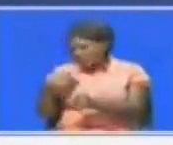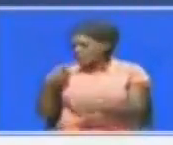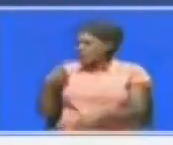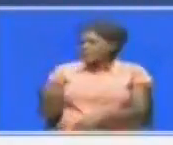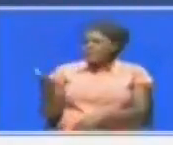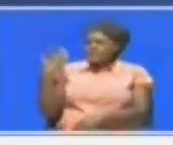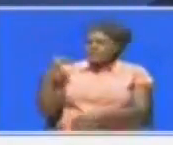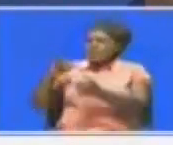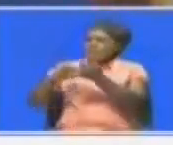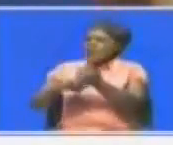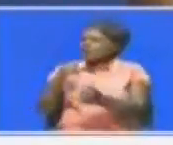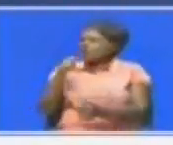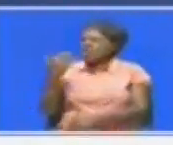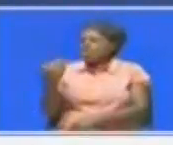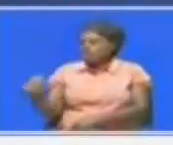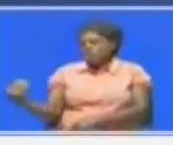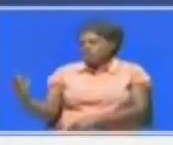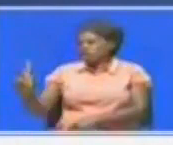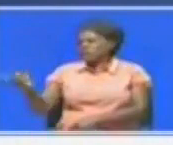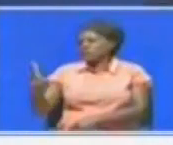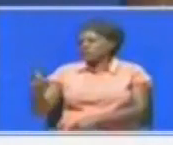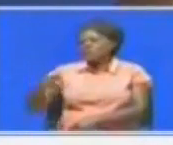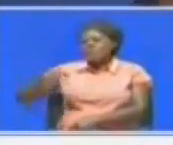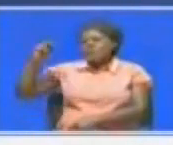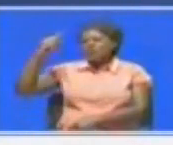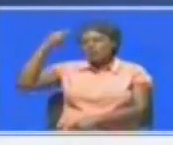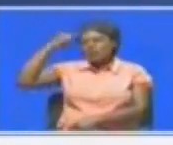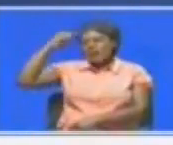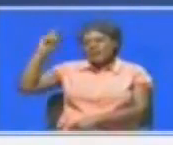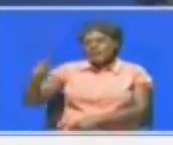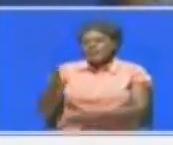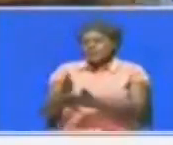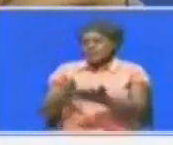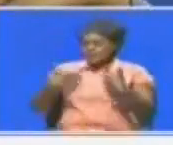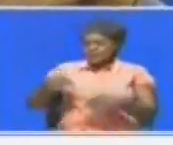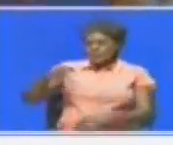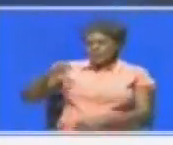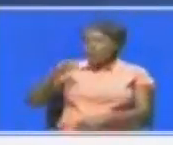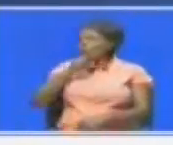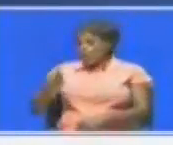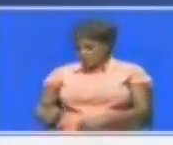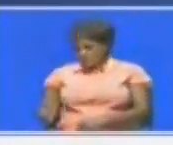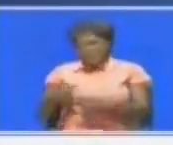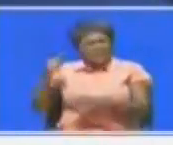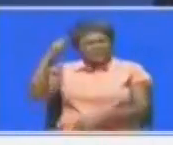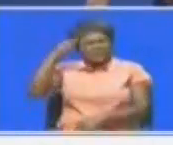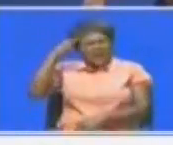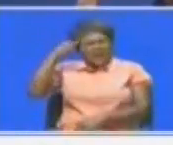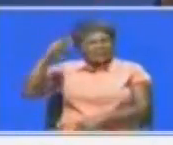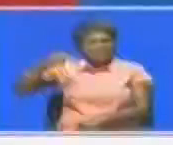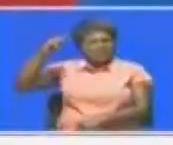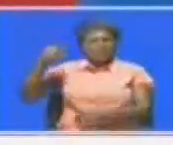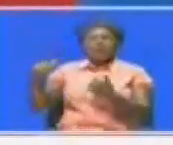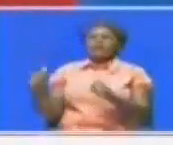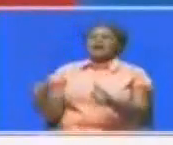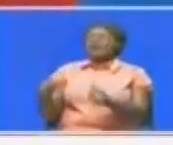sema ndoa si ya watoto wadogo. Lazima uwe umekomaa akili. Kuna watu wamekomaa miaka lakini akili yake haijakomaa.